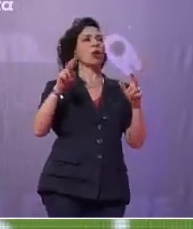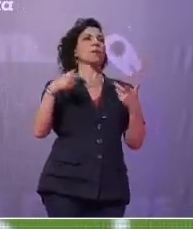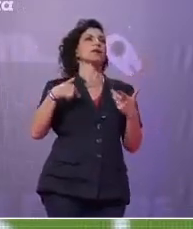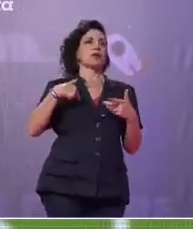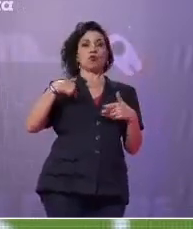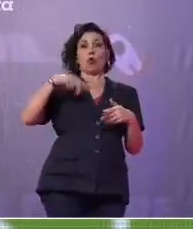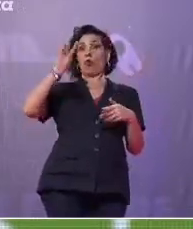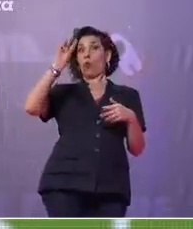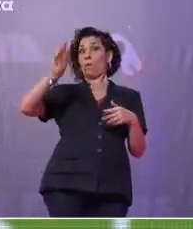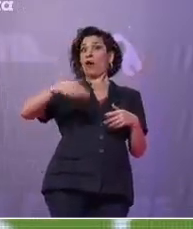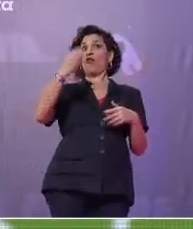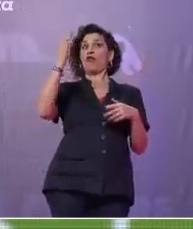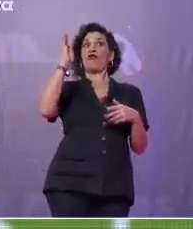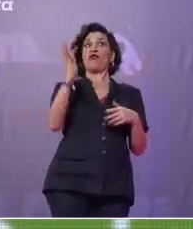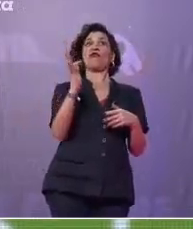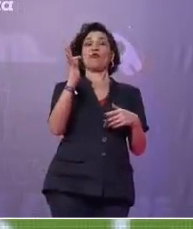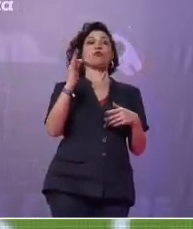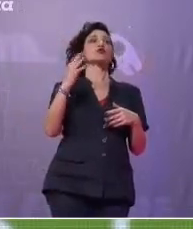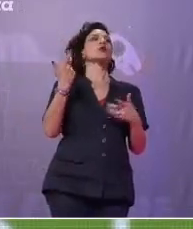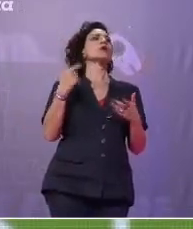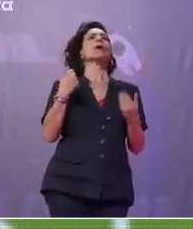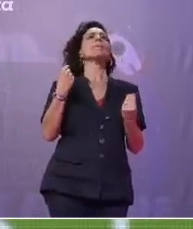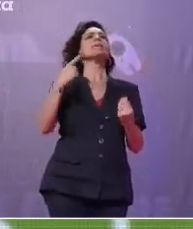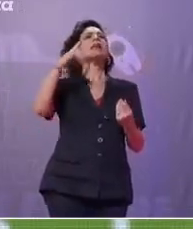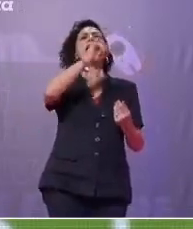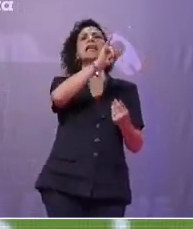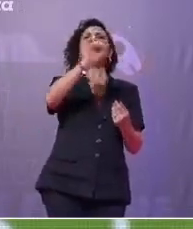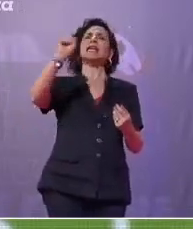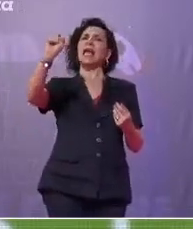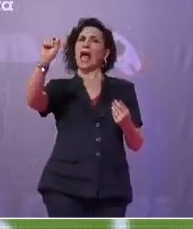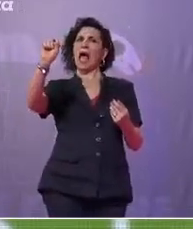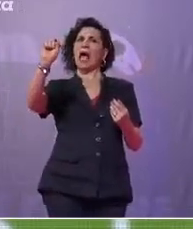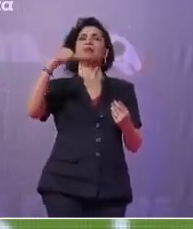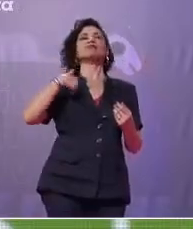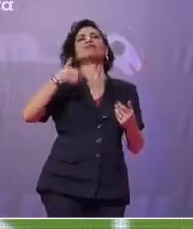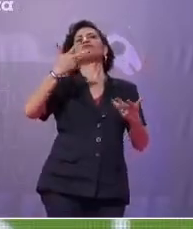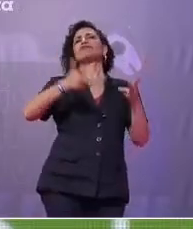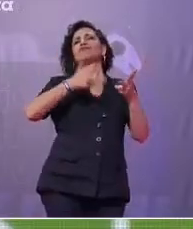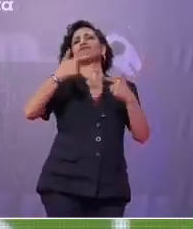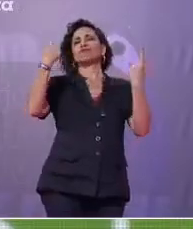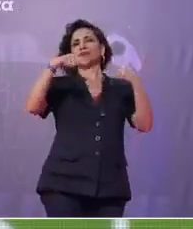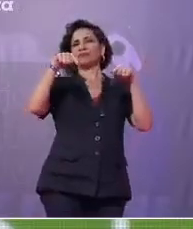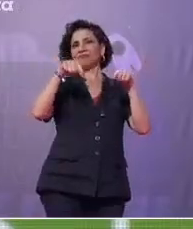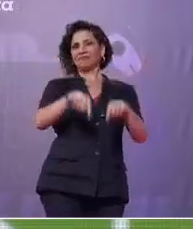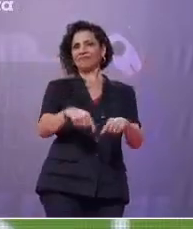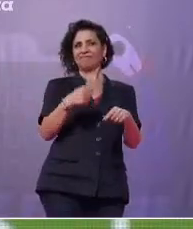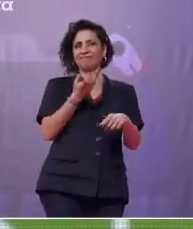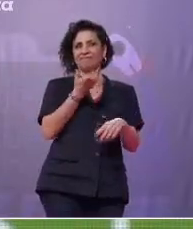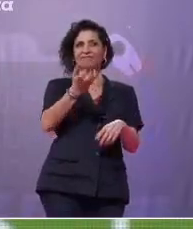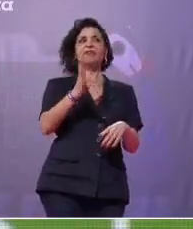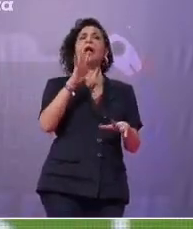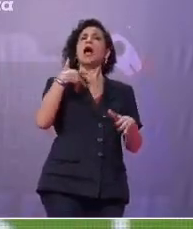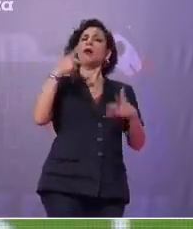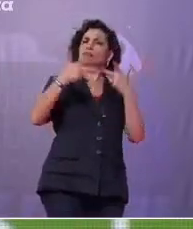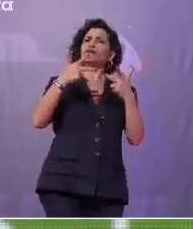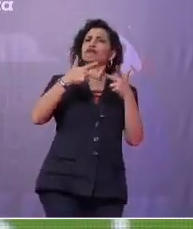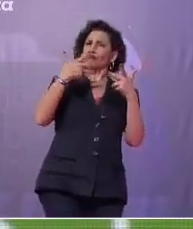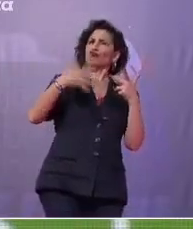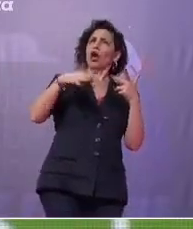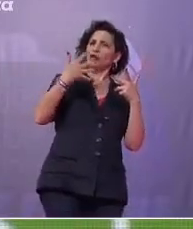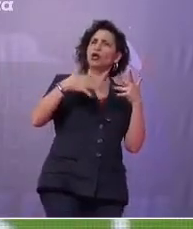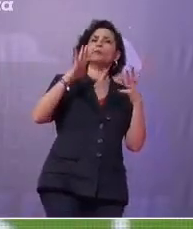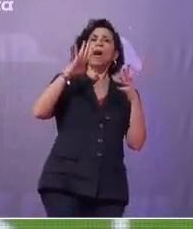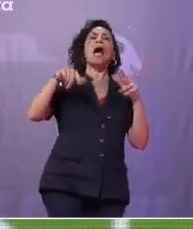Insomma ci sta molto a cuore ovvero l'intelligenza artificiale Ne abbiamo già parlato ma adesso lo facciamo da un altro punto di vista sotto